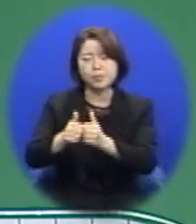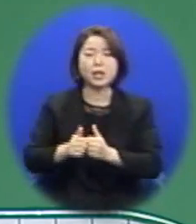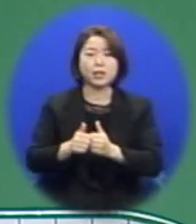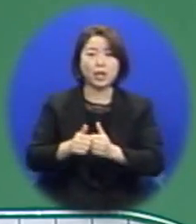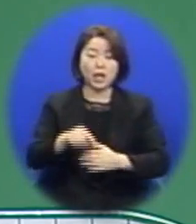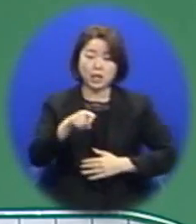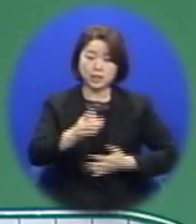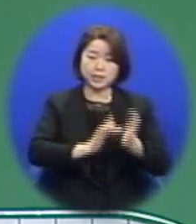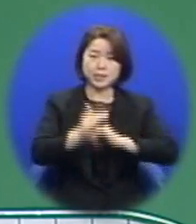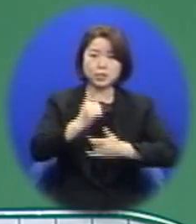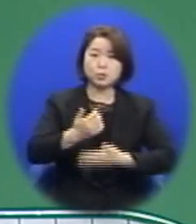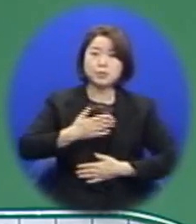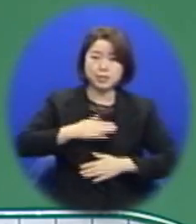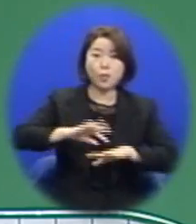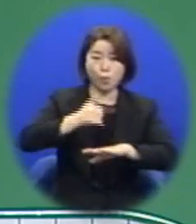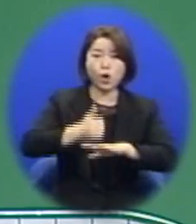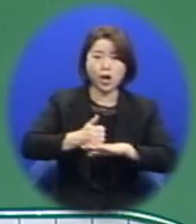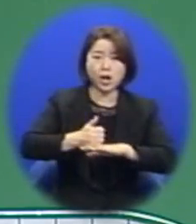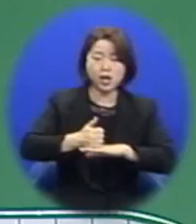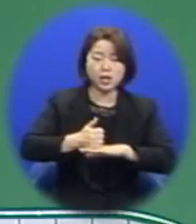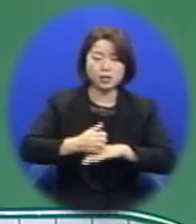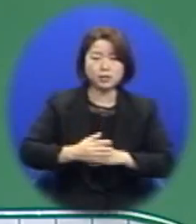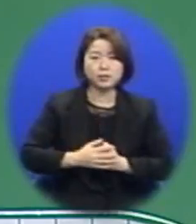그 예수님이 내 왕이신 거예요.